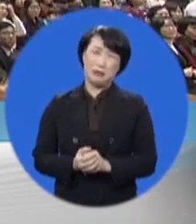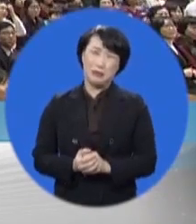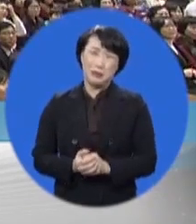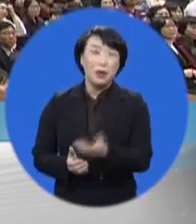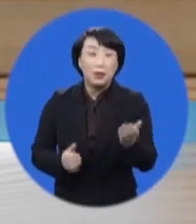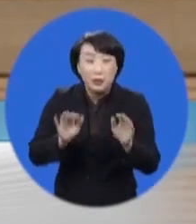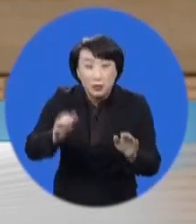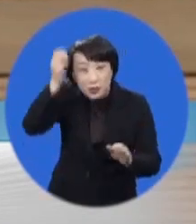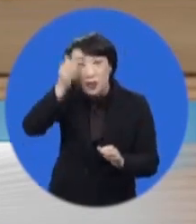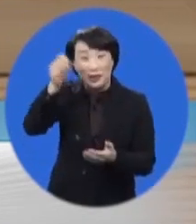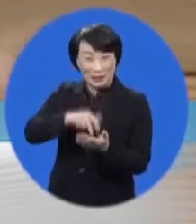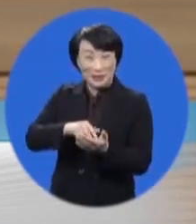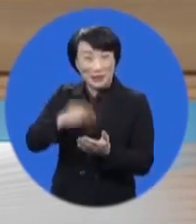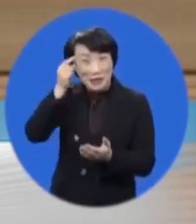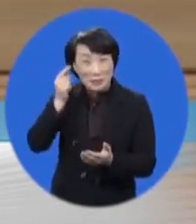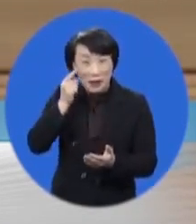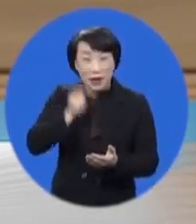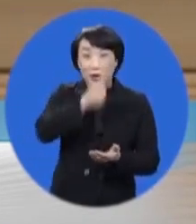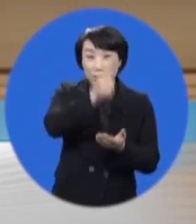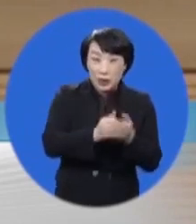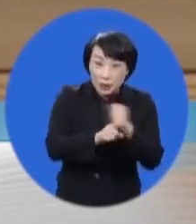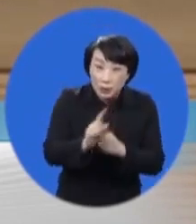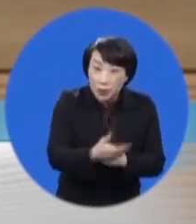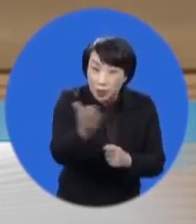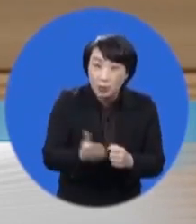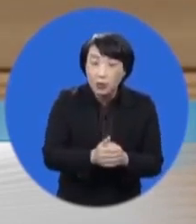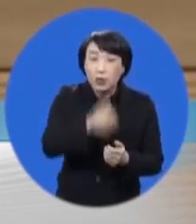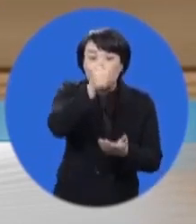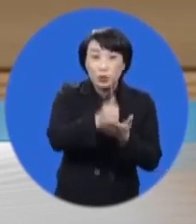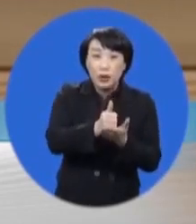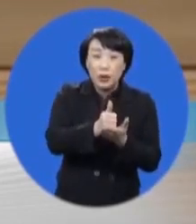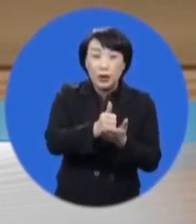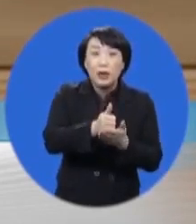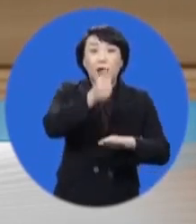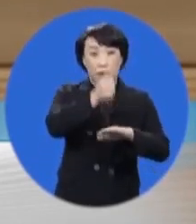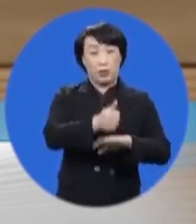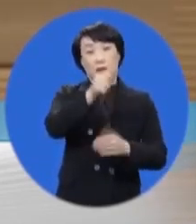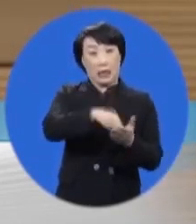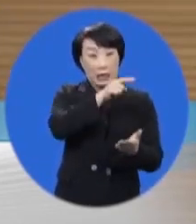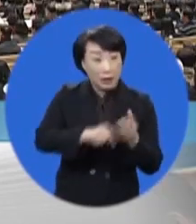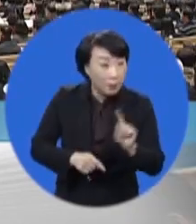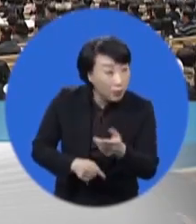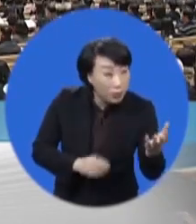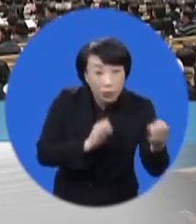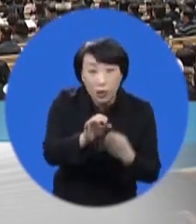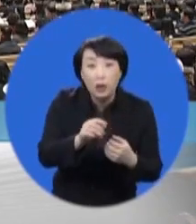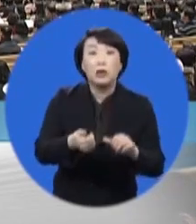그럼 영적으로 봅시다. 죄가 뭐냐? 죄값이 뭐요? 더 크게 죄값이